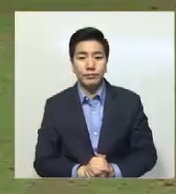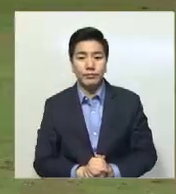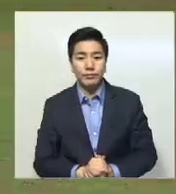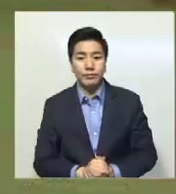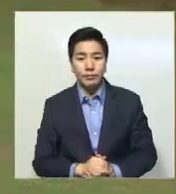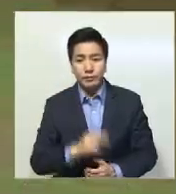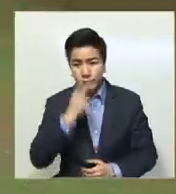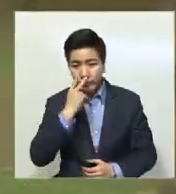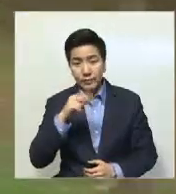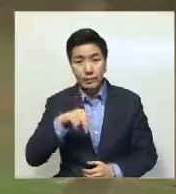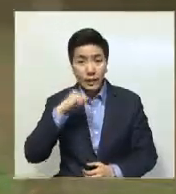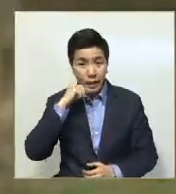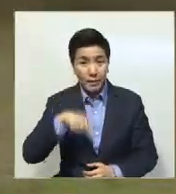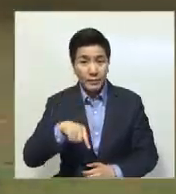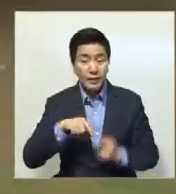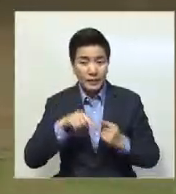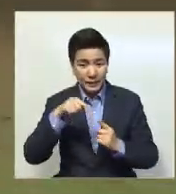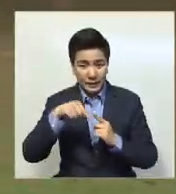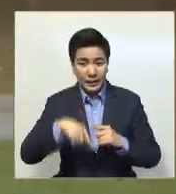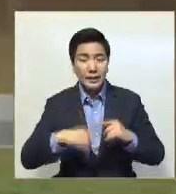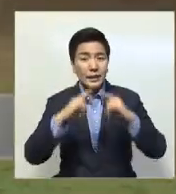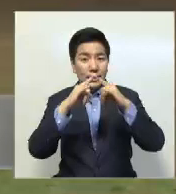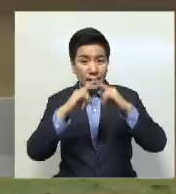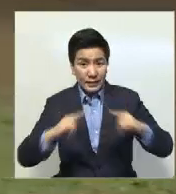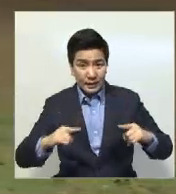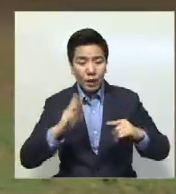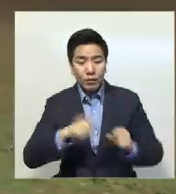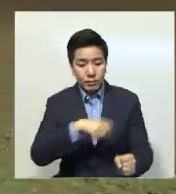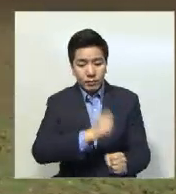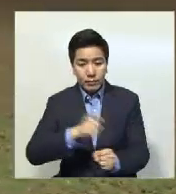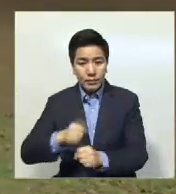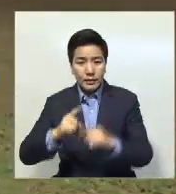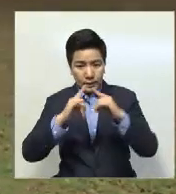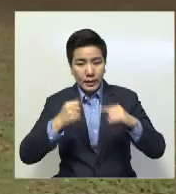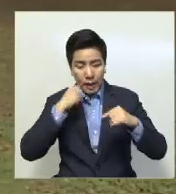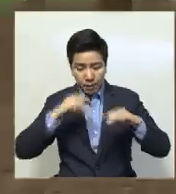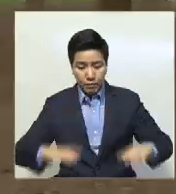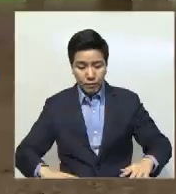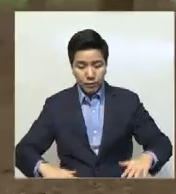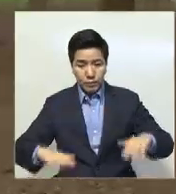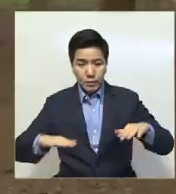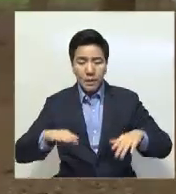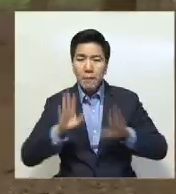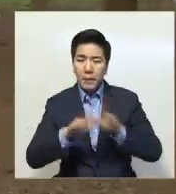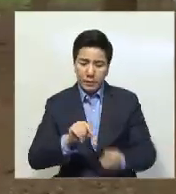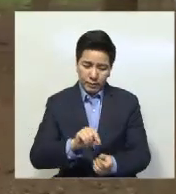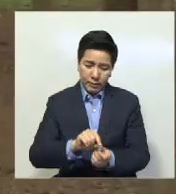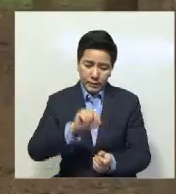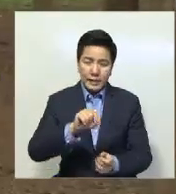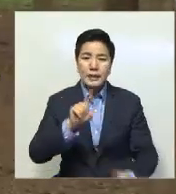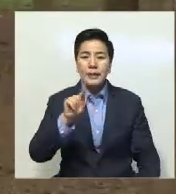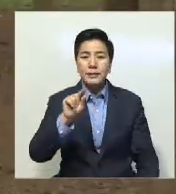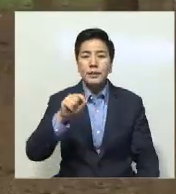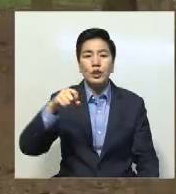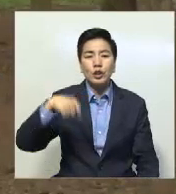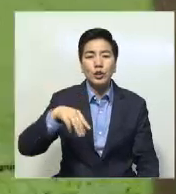สถานการณ์น้ำที่บริเวณจุดกลางเต็นท์ของอุทยานแห่งชาติแก่งกระจานเต็มไปด้วยน้ำที่ท่วมขึ้นมาในระดับประมาณ20เซนติเมตรซึ่